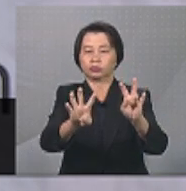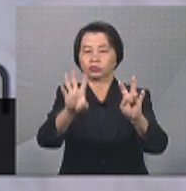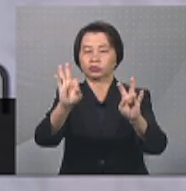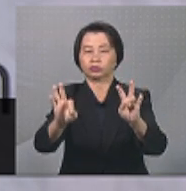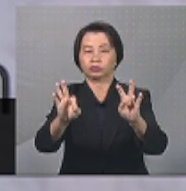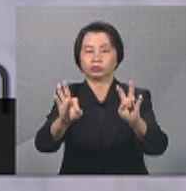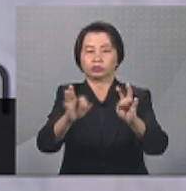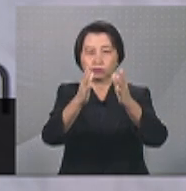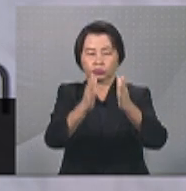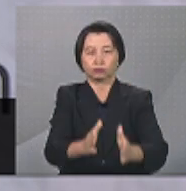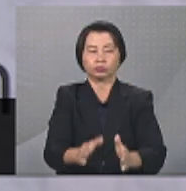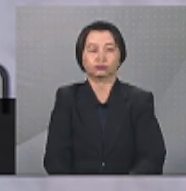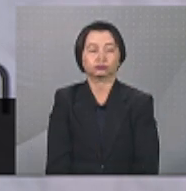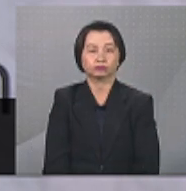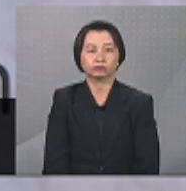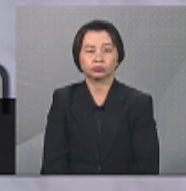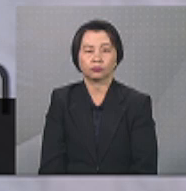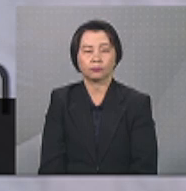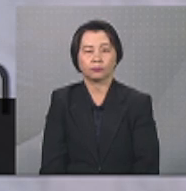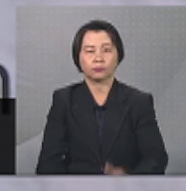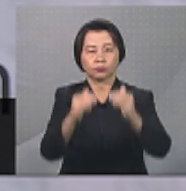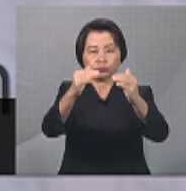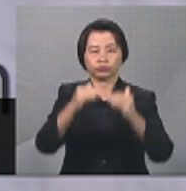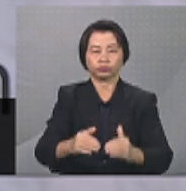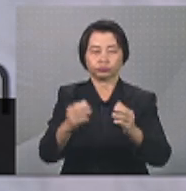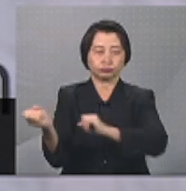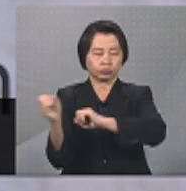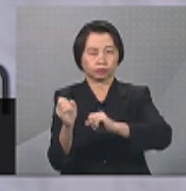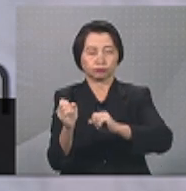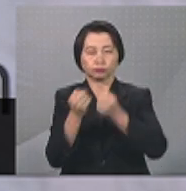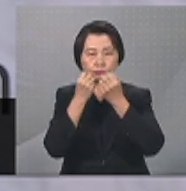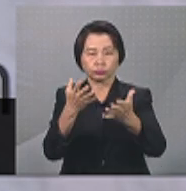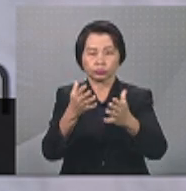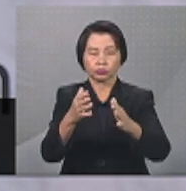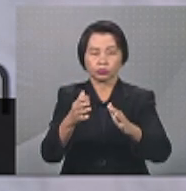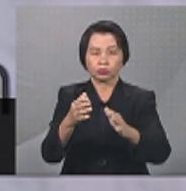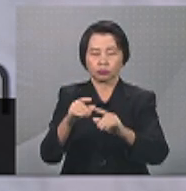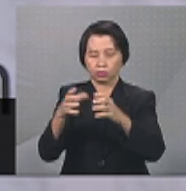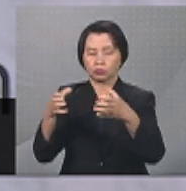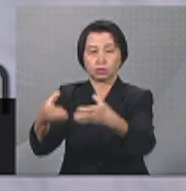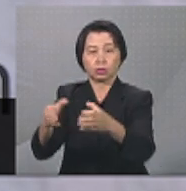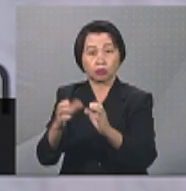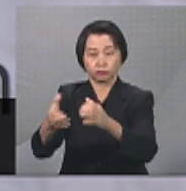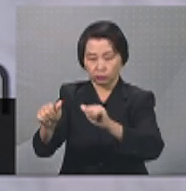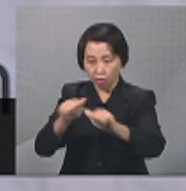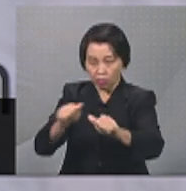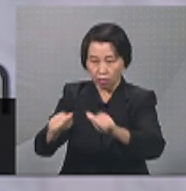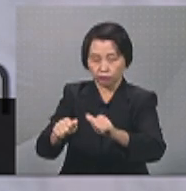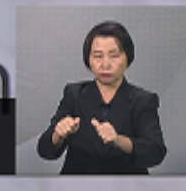7,749 kes. Seterusnya, dimaklumkan kluster aktif, iaitu kluster